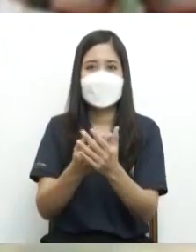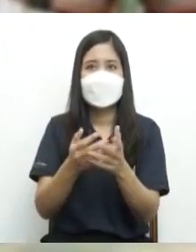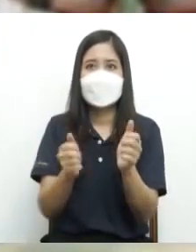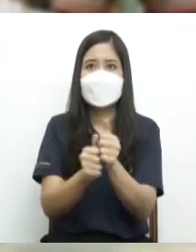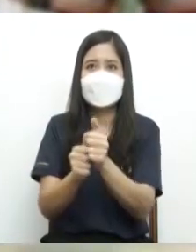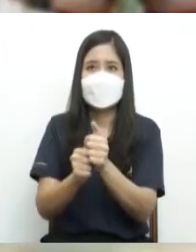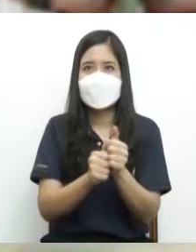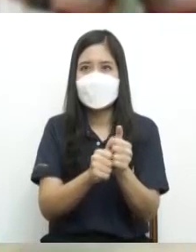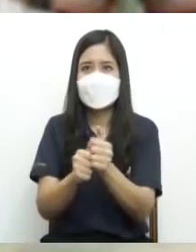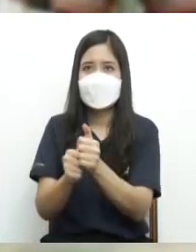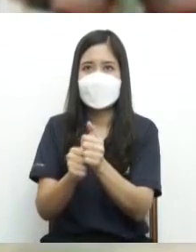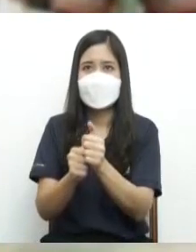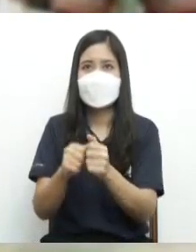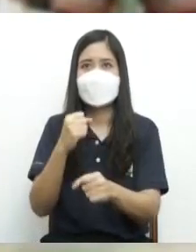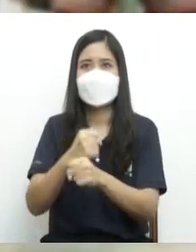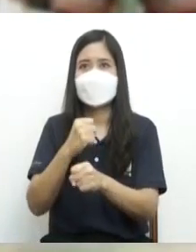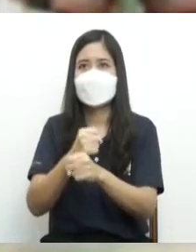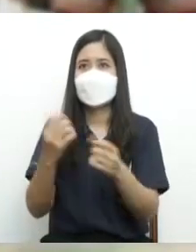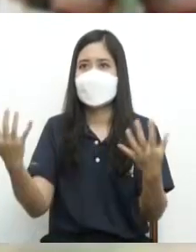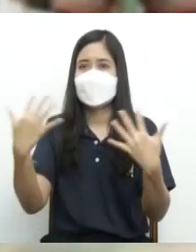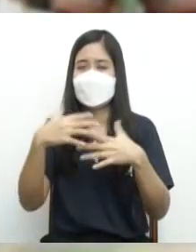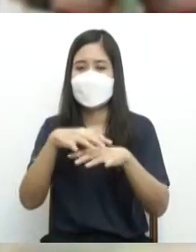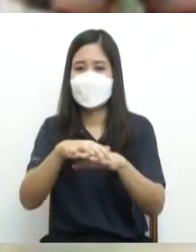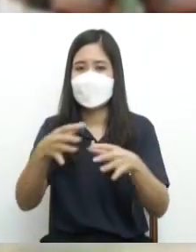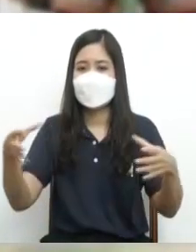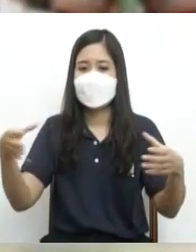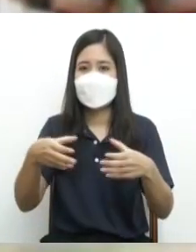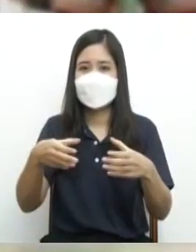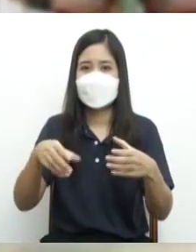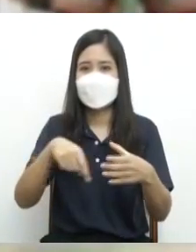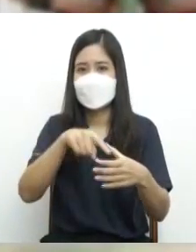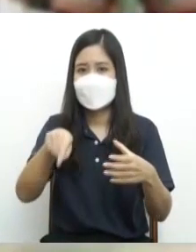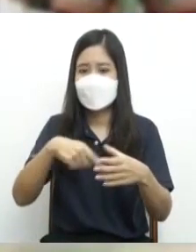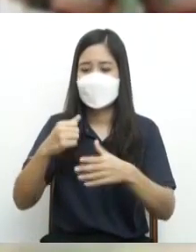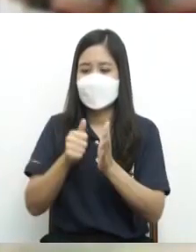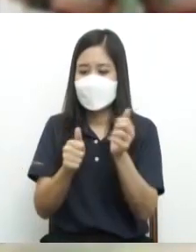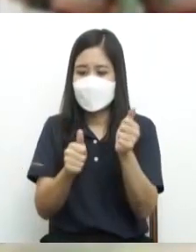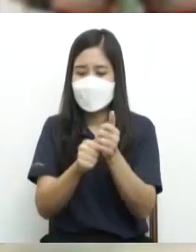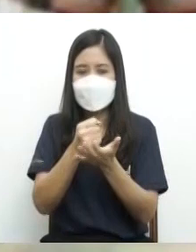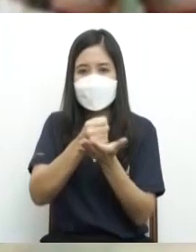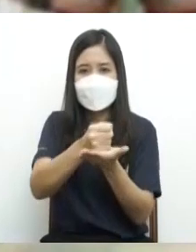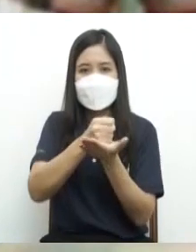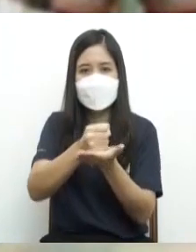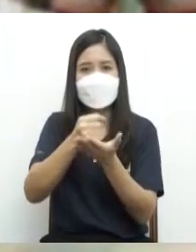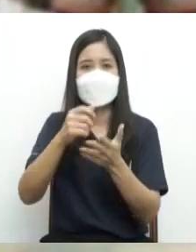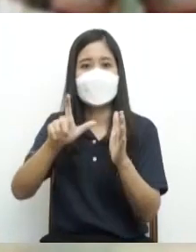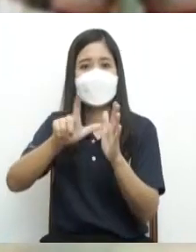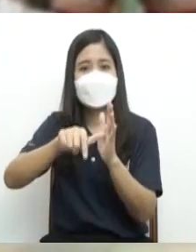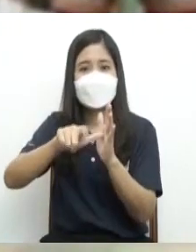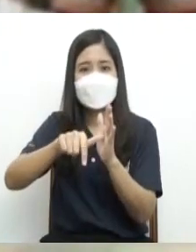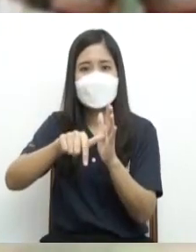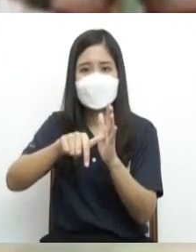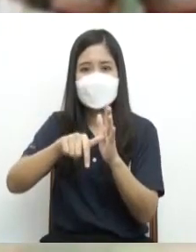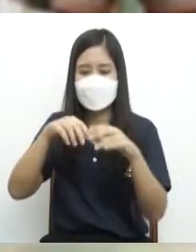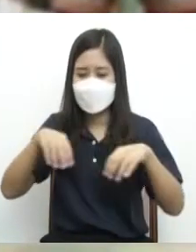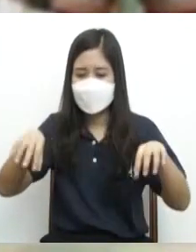อยู่ร่วมสมัยทำงานร่วมกันนะท่านผู้ช่วยนะผู้ช่วยนิพนธ์ผู้ช่วยเทิดชาติอะไรก็แล้วแต่นะทุกตำแหน่งผมคงเอ่ยชื่อไม่ได้ทั้